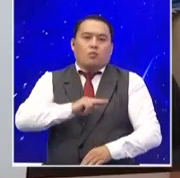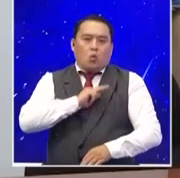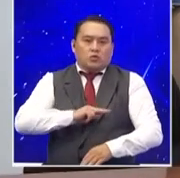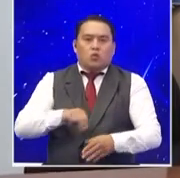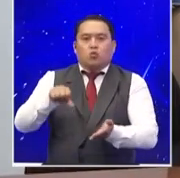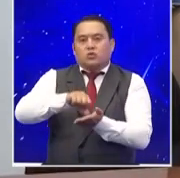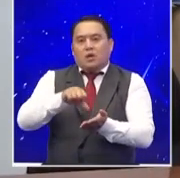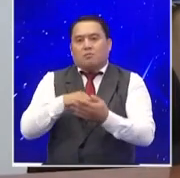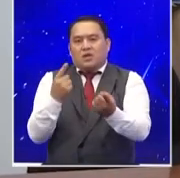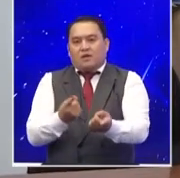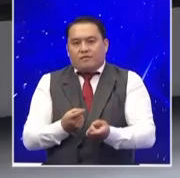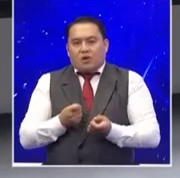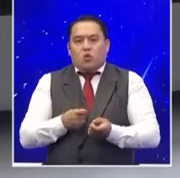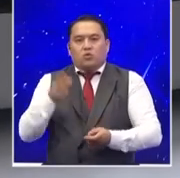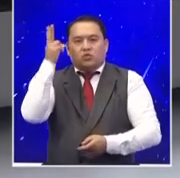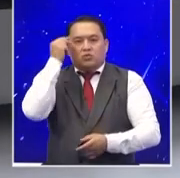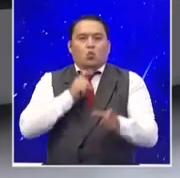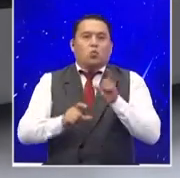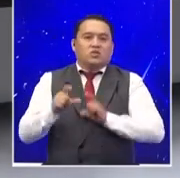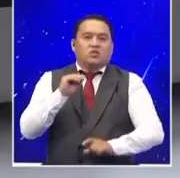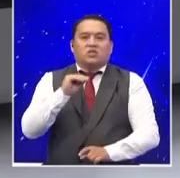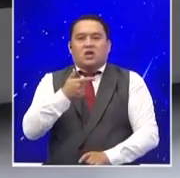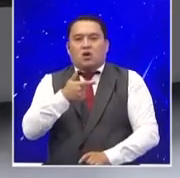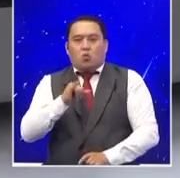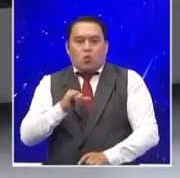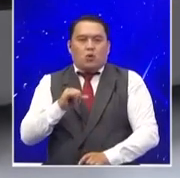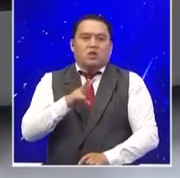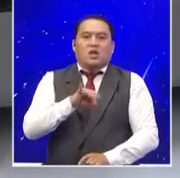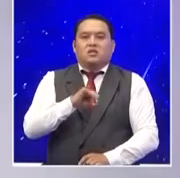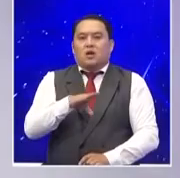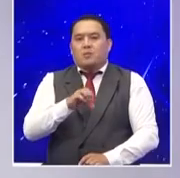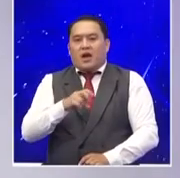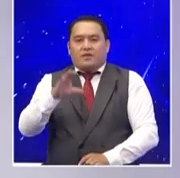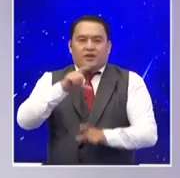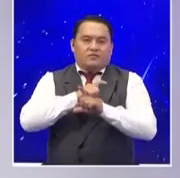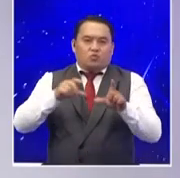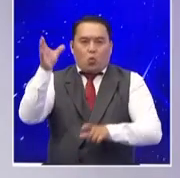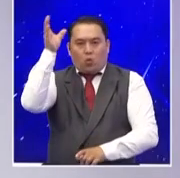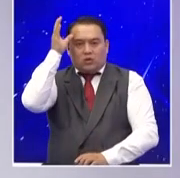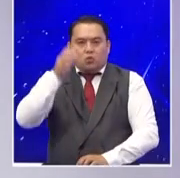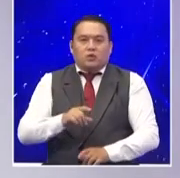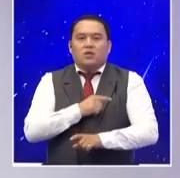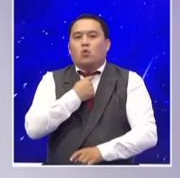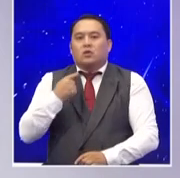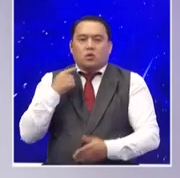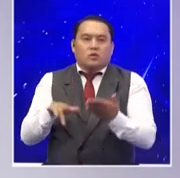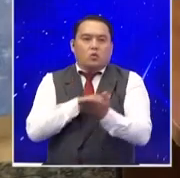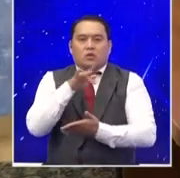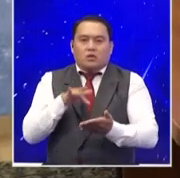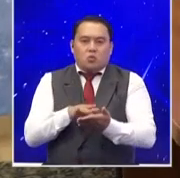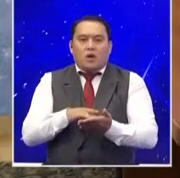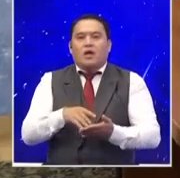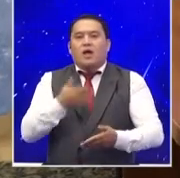с учащимися с привлечением волонтеров из числа студентов ЖГУ имени Ильяса Жансугурова и Назарбаев интеллектуальной школы